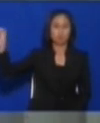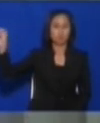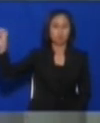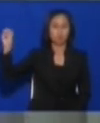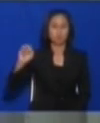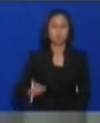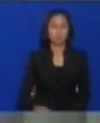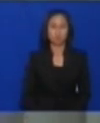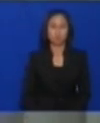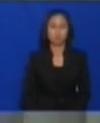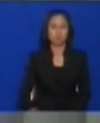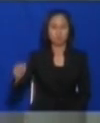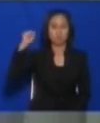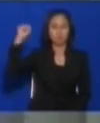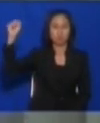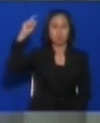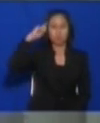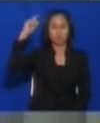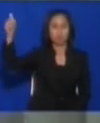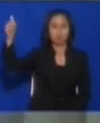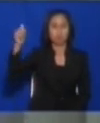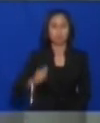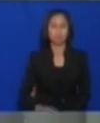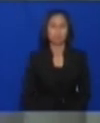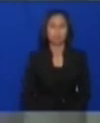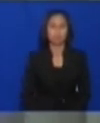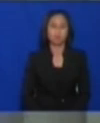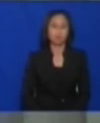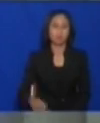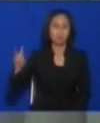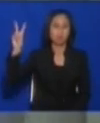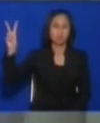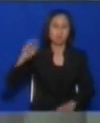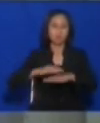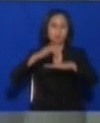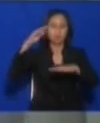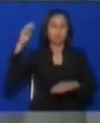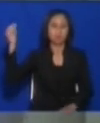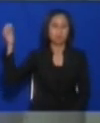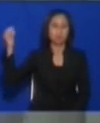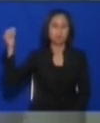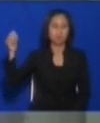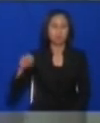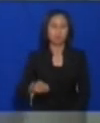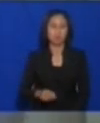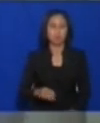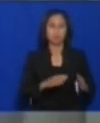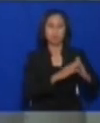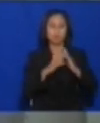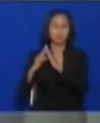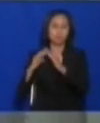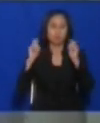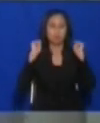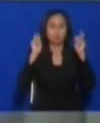Sehat cerdas dan berbudaya dua meningkatkan perekonomian daerah di sektor perdagangan jasa dan